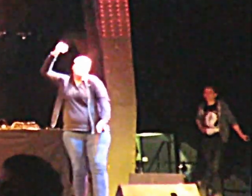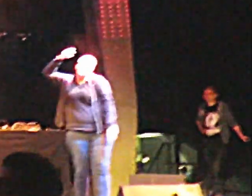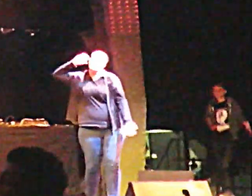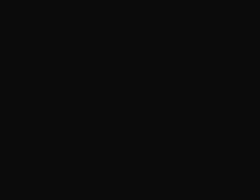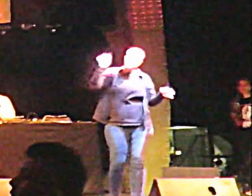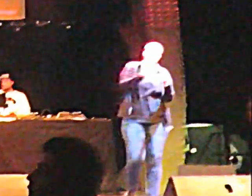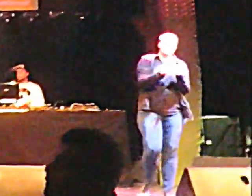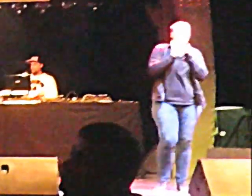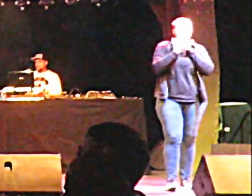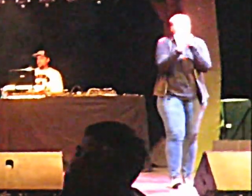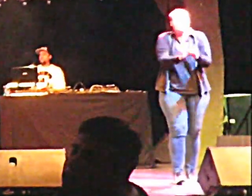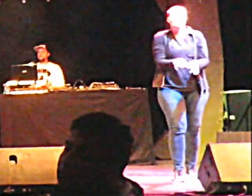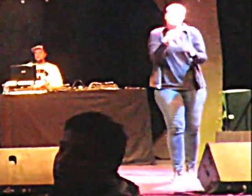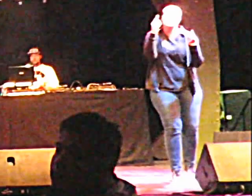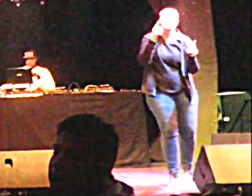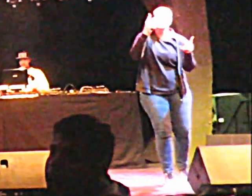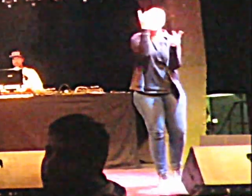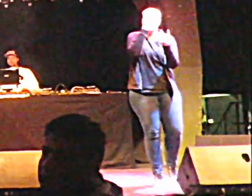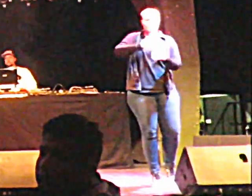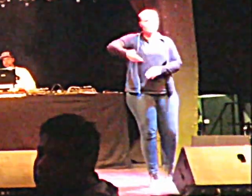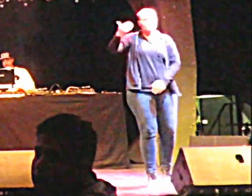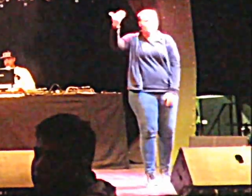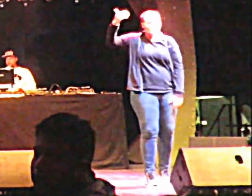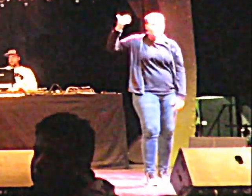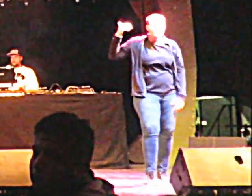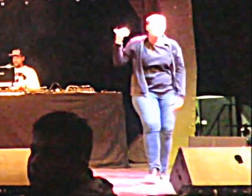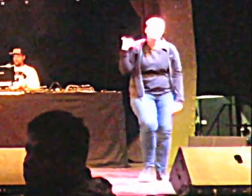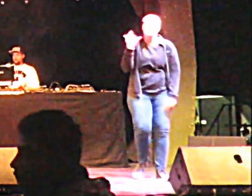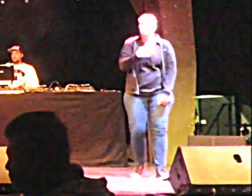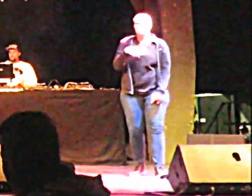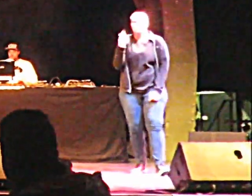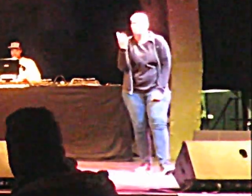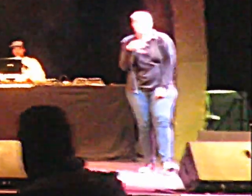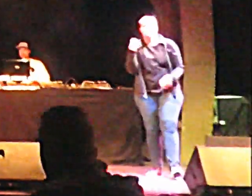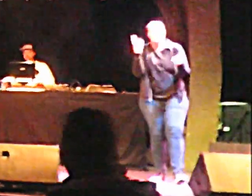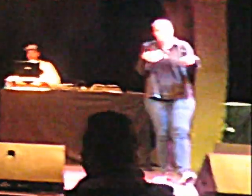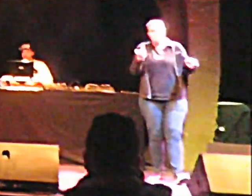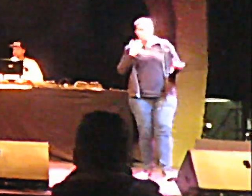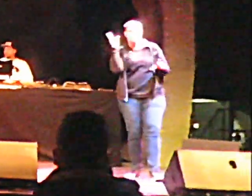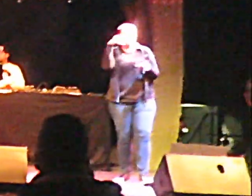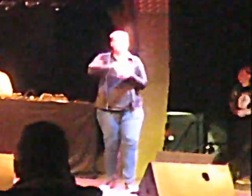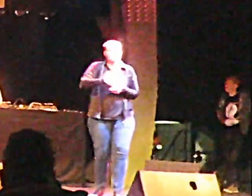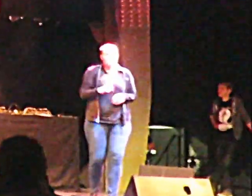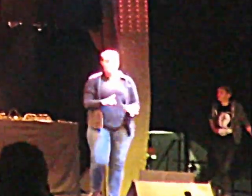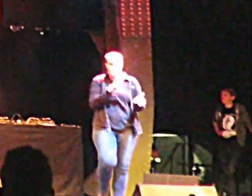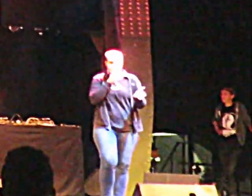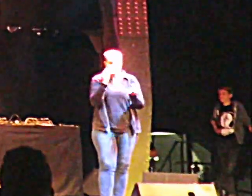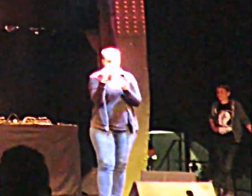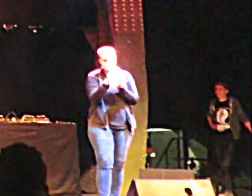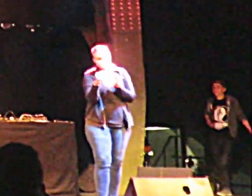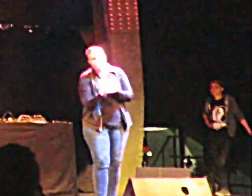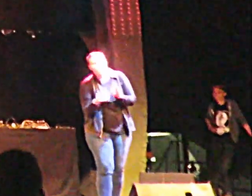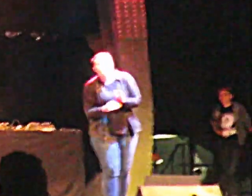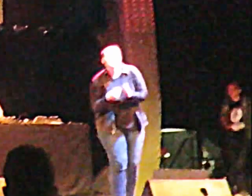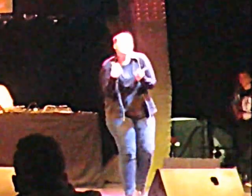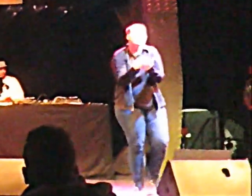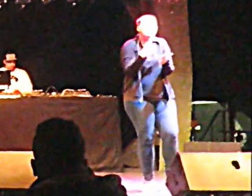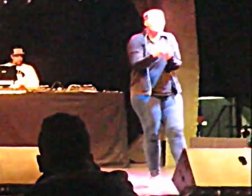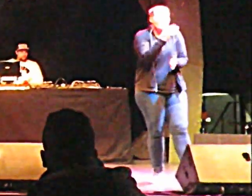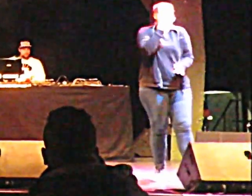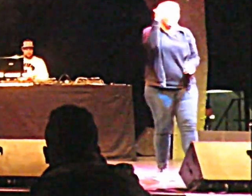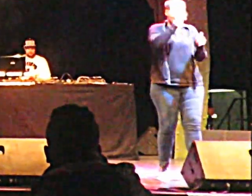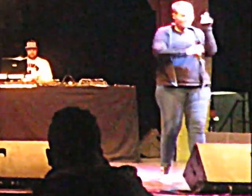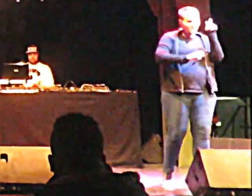unendlichen Glaubenskrieg. Es ist und bleibt geheim und versteckt und verborgen. Genau das machen meist Menschen auf diesem Planeten sorgen. Als EBSK-Morg